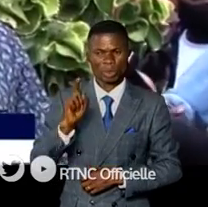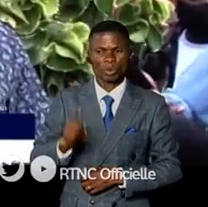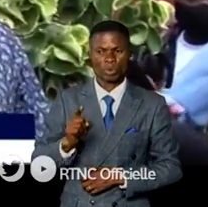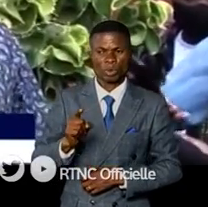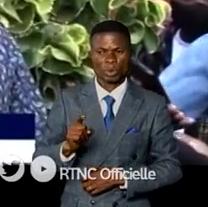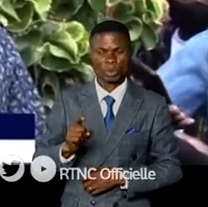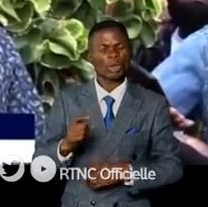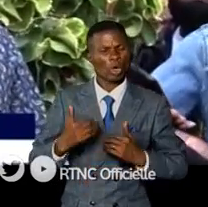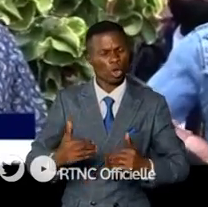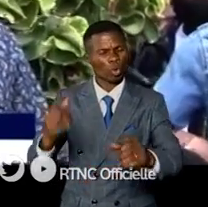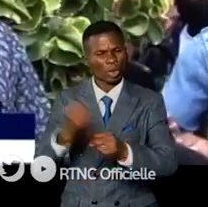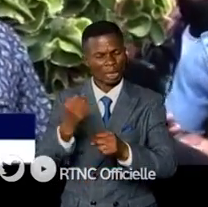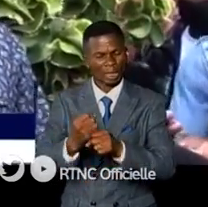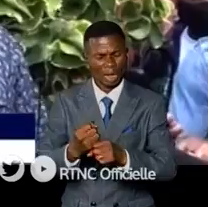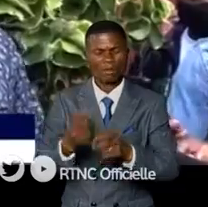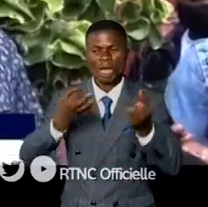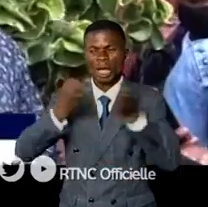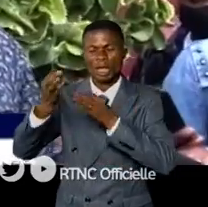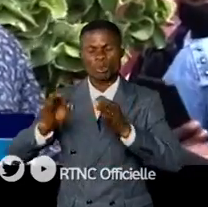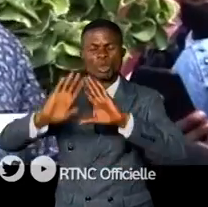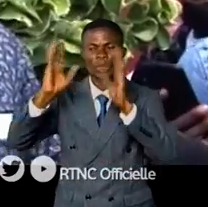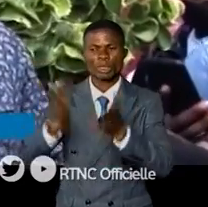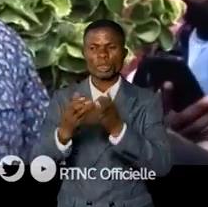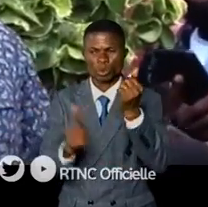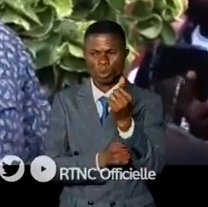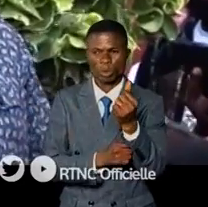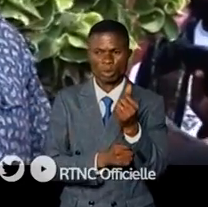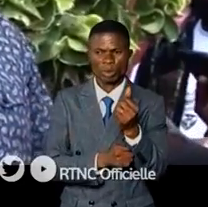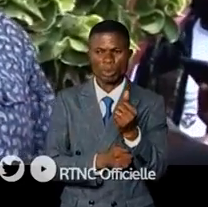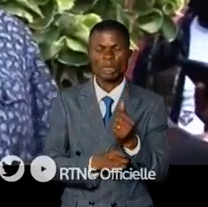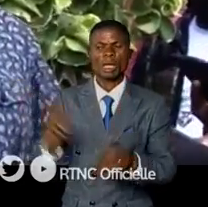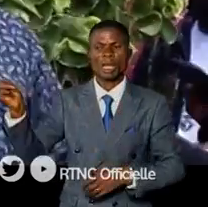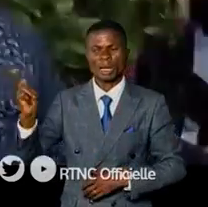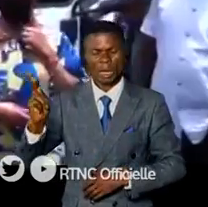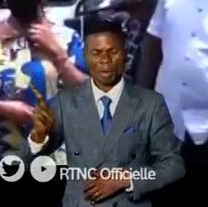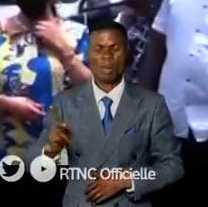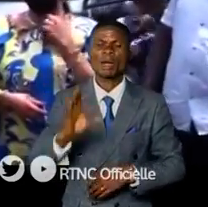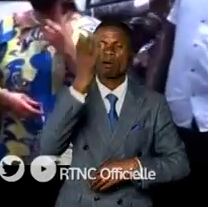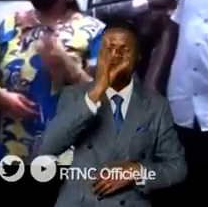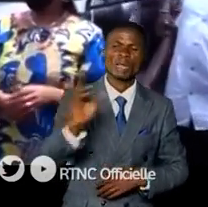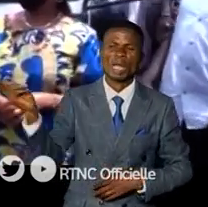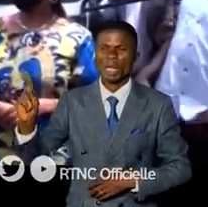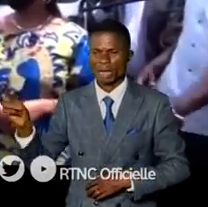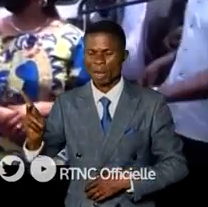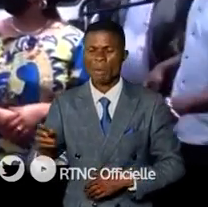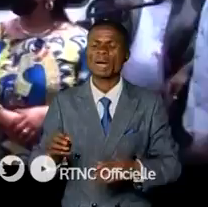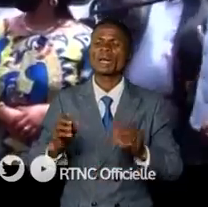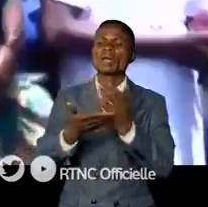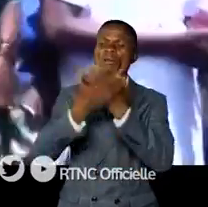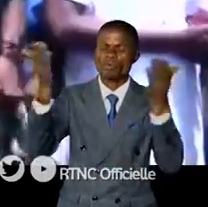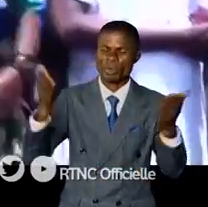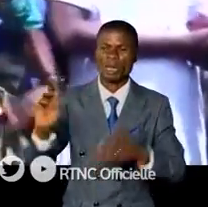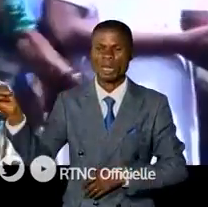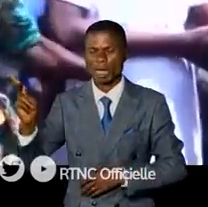tous les territoires des Kabare. Kabare Nord, Kabare Sud, Kabare Centre, ainsi que Ninja. Je viens de vous offrir un bus pour